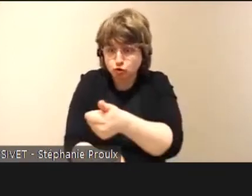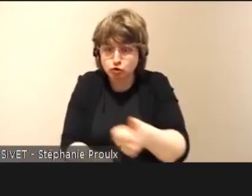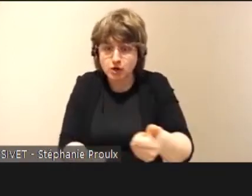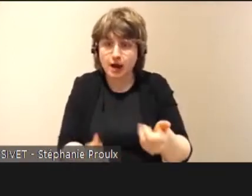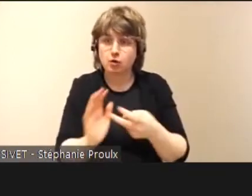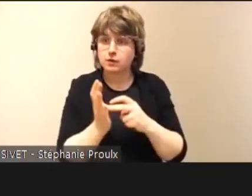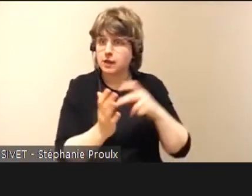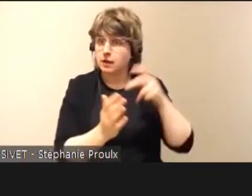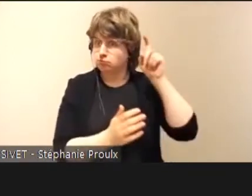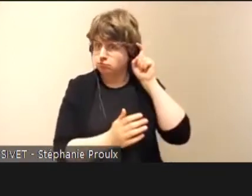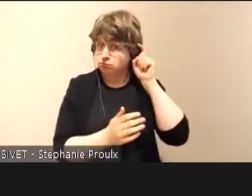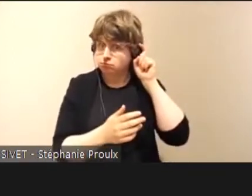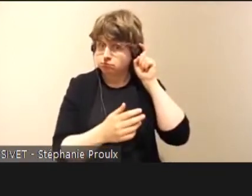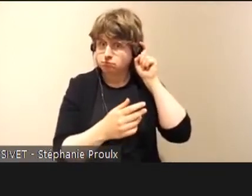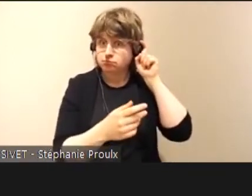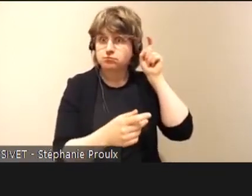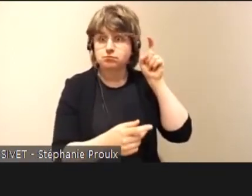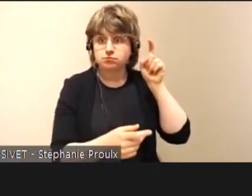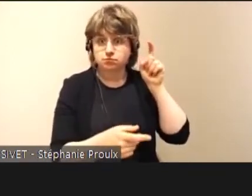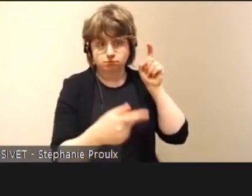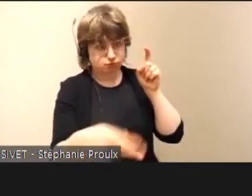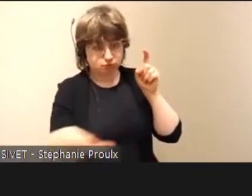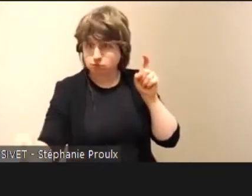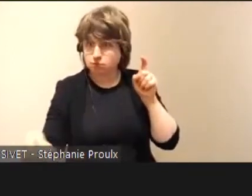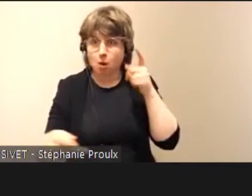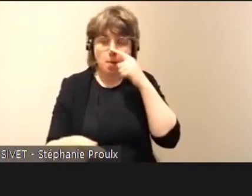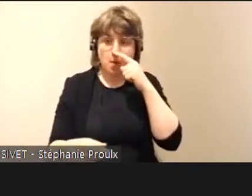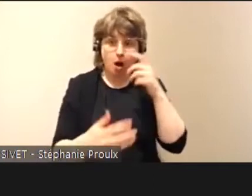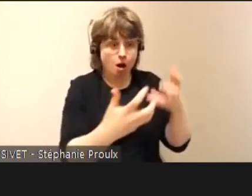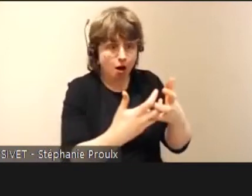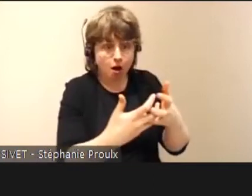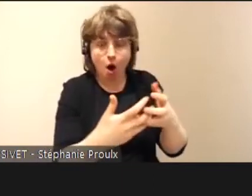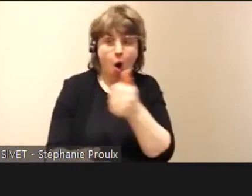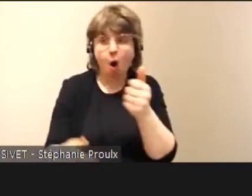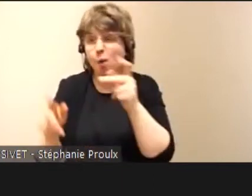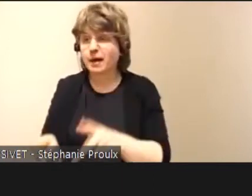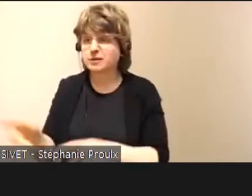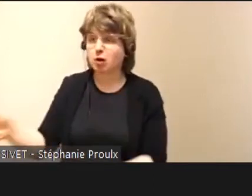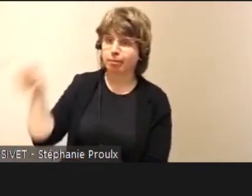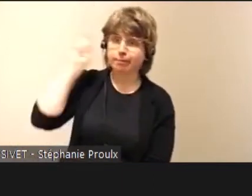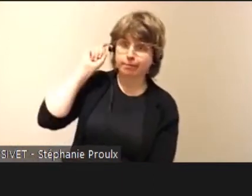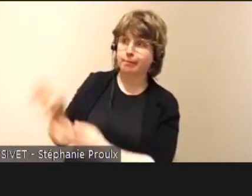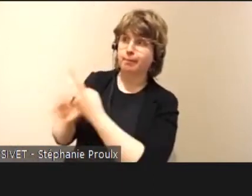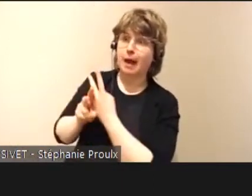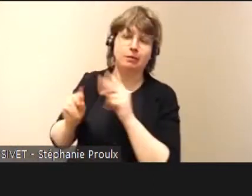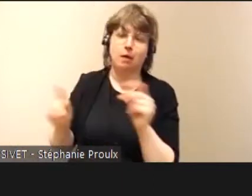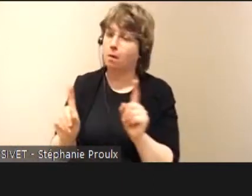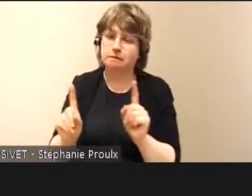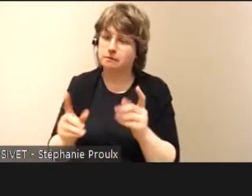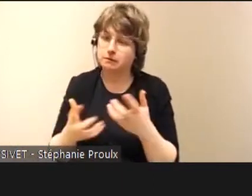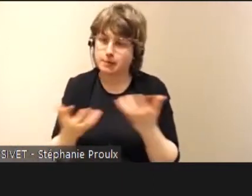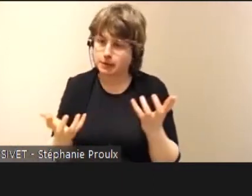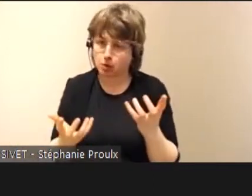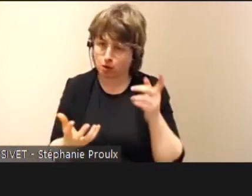les appareils auditifs doivent être ajustés pour elle. Alors, on ne peut pas prendre les aides auditives de quelqu'un d'autre puis de les porter puis penser que